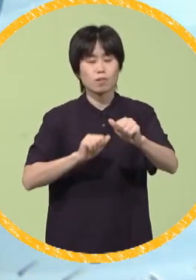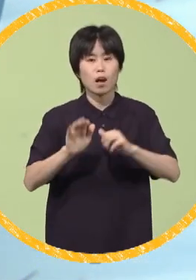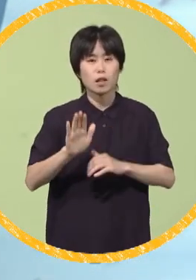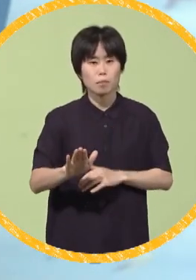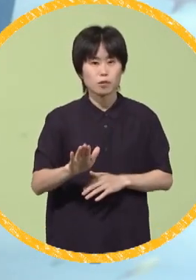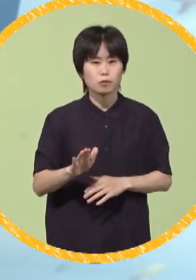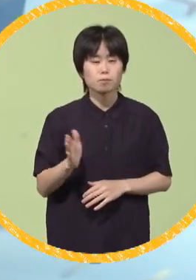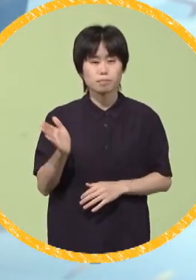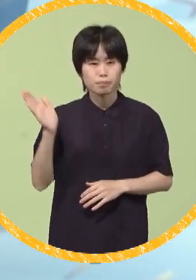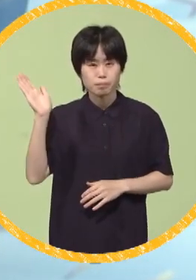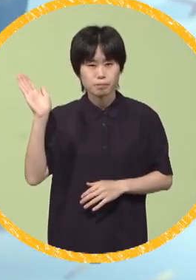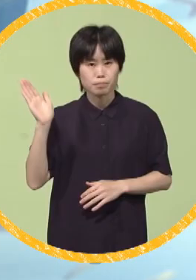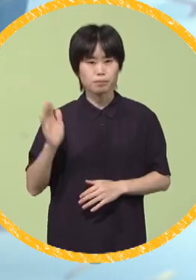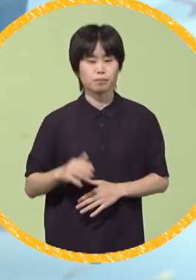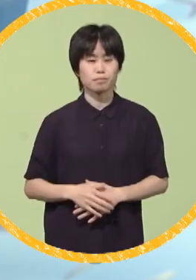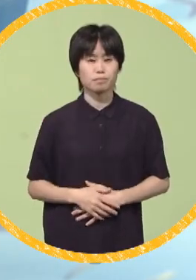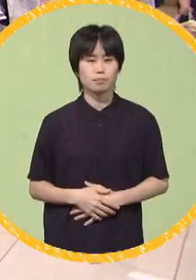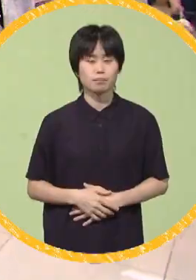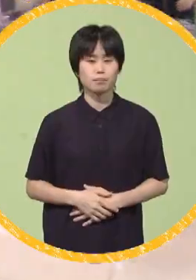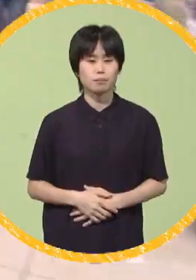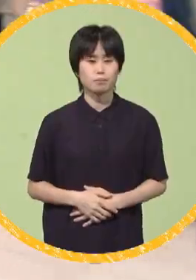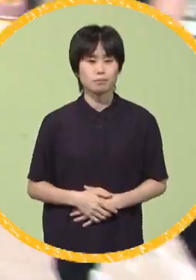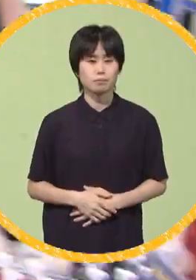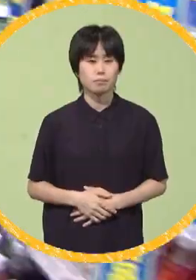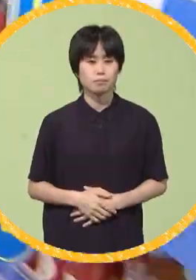材してきました。 VTR ご覧ください。